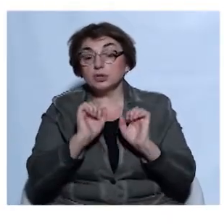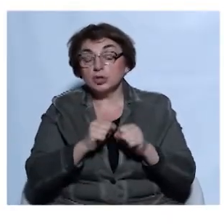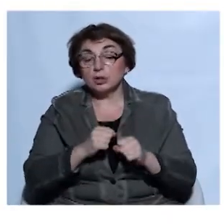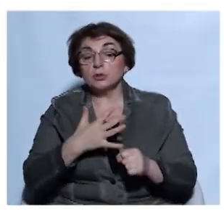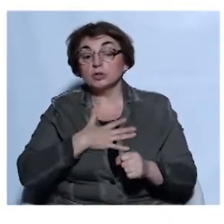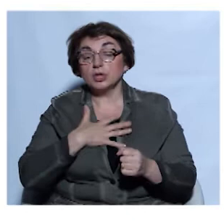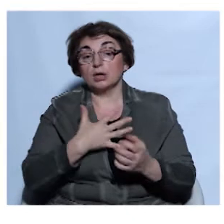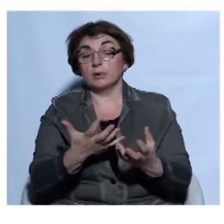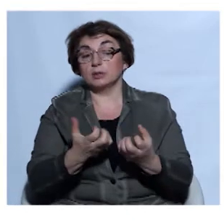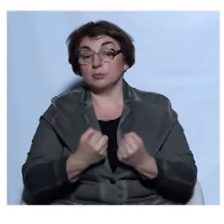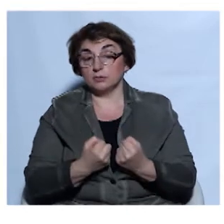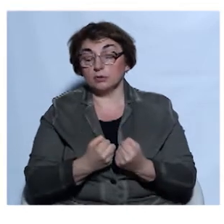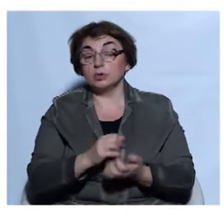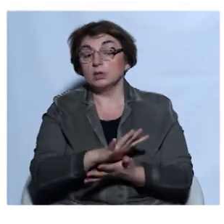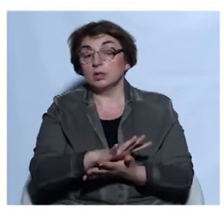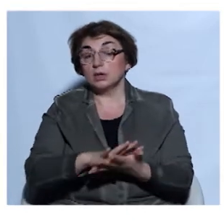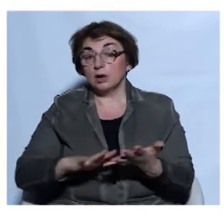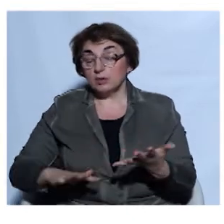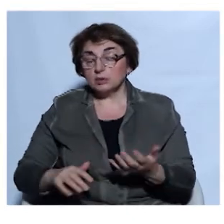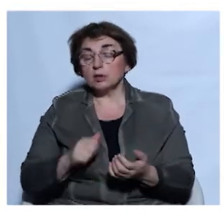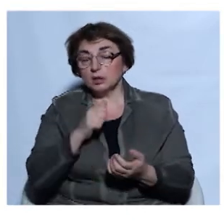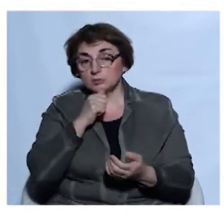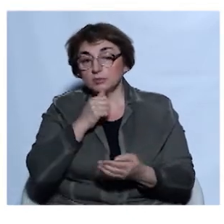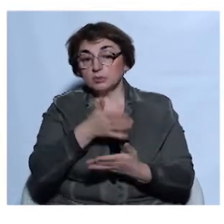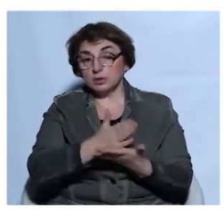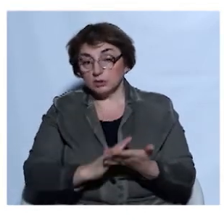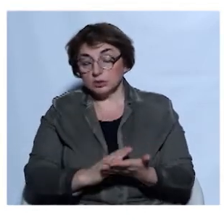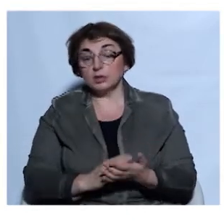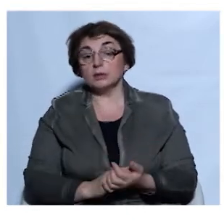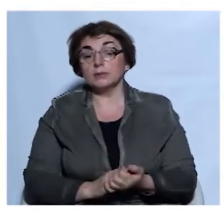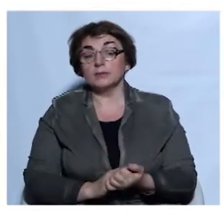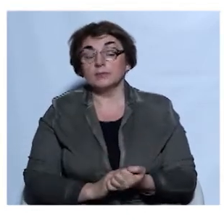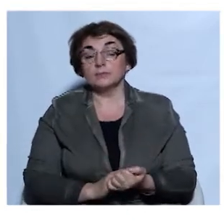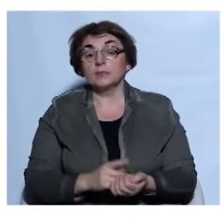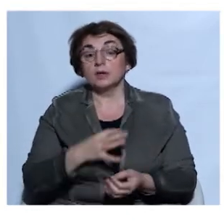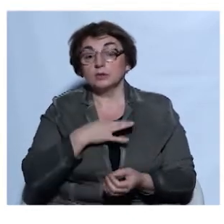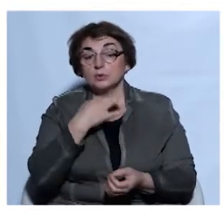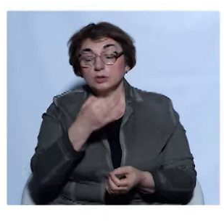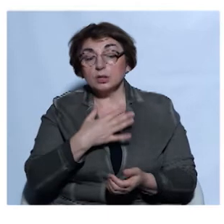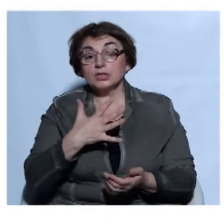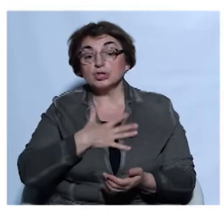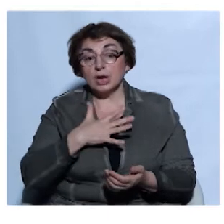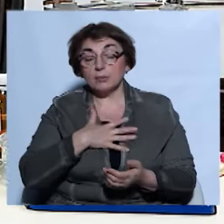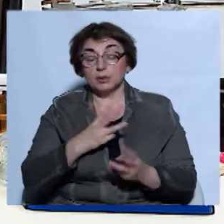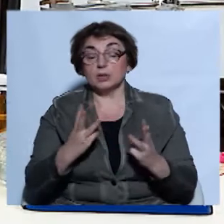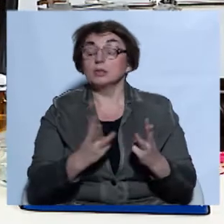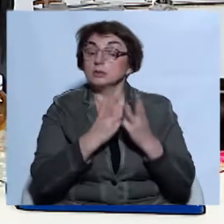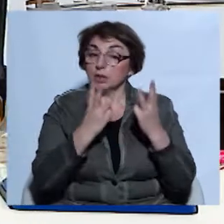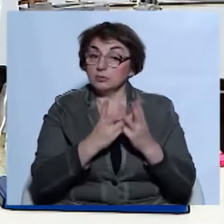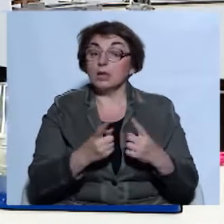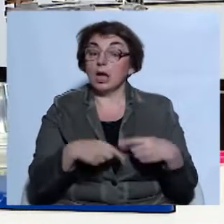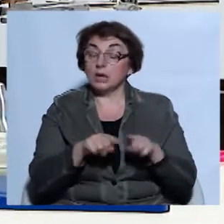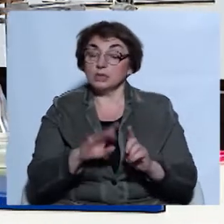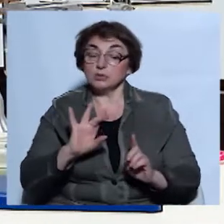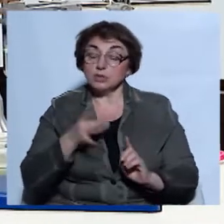რომ ჟანგვადი მივიღოთ. ვაგრძელებთ ახლა ექსპერიმენტულ ნაწილს მე და შენ და თქვით, რომ ჟანგვადი წვასსა